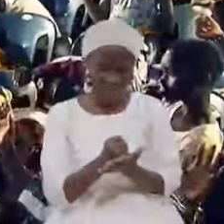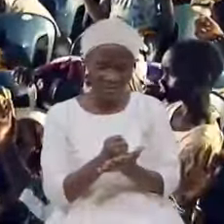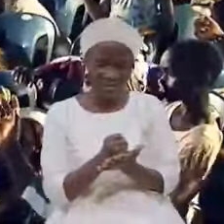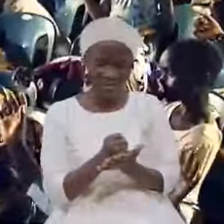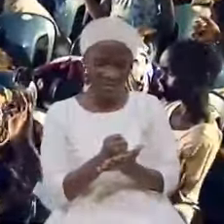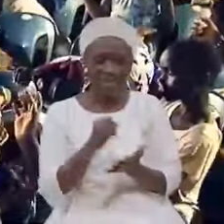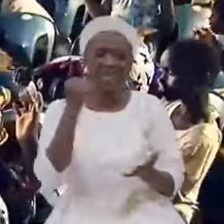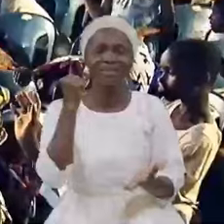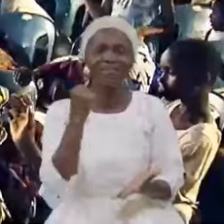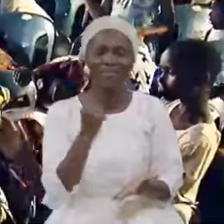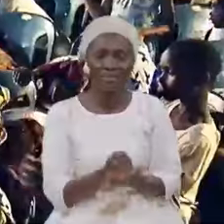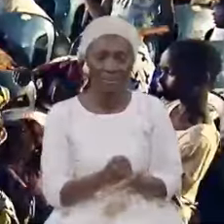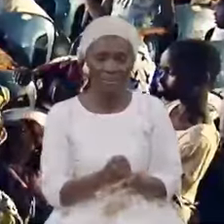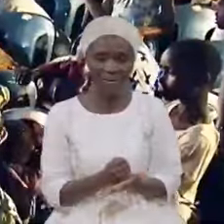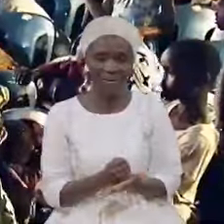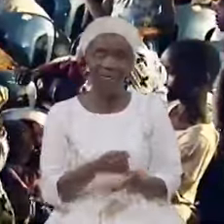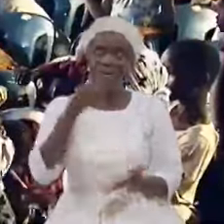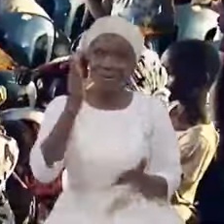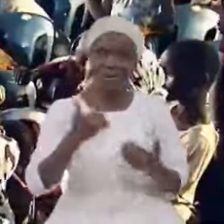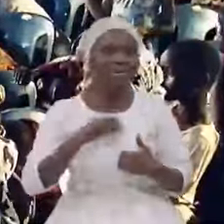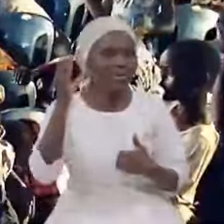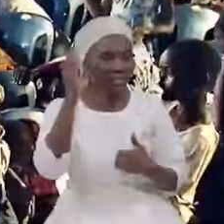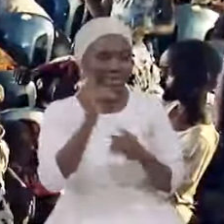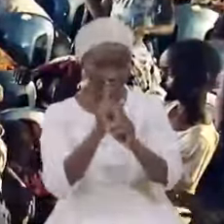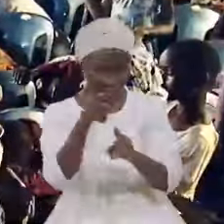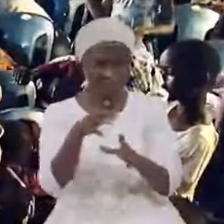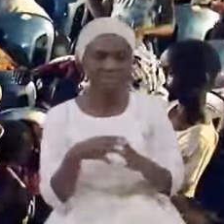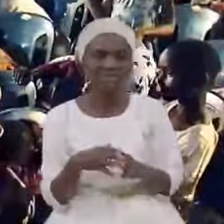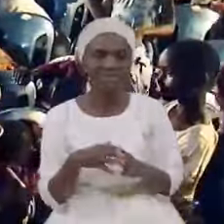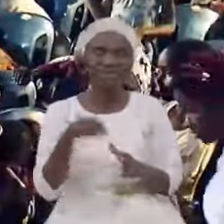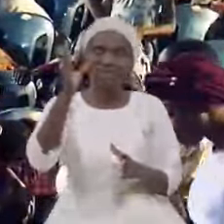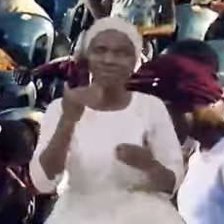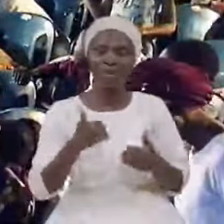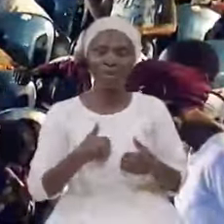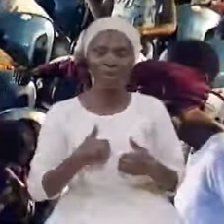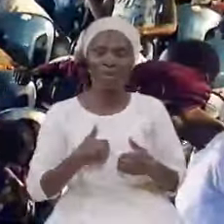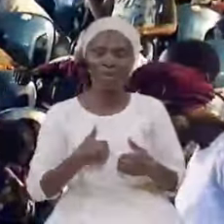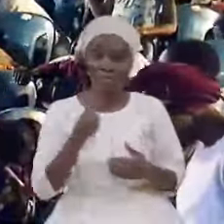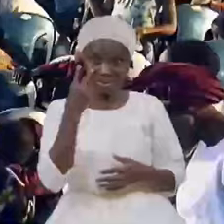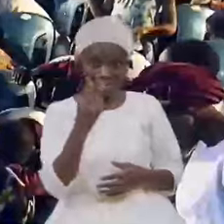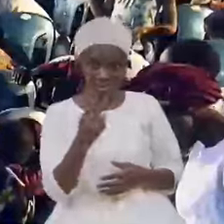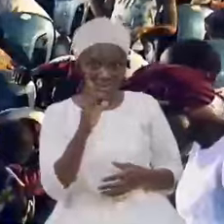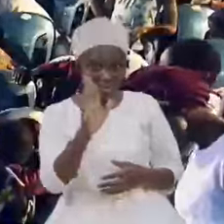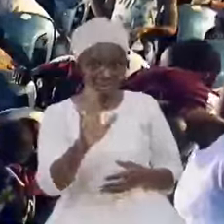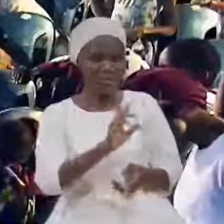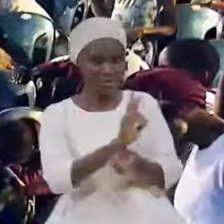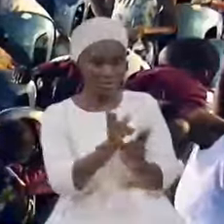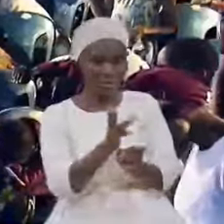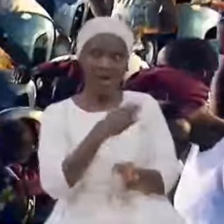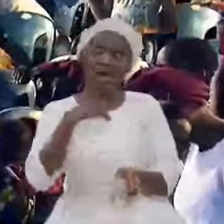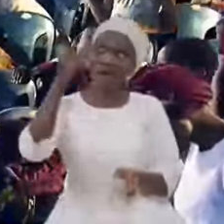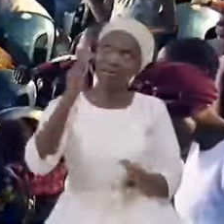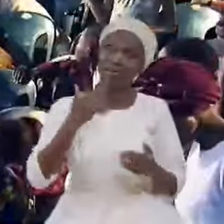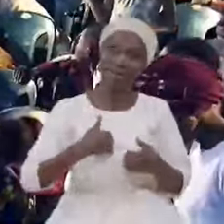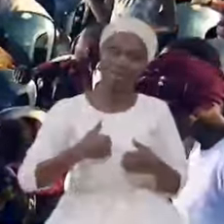Amen. Dieu a exaucé ta prière. Dieu a vu ta repentance et Dieu t'a